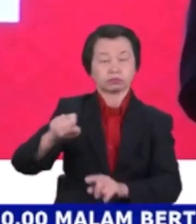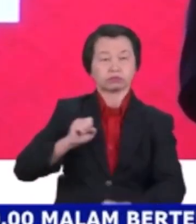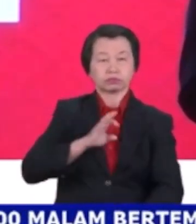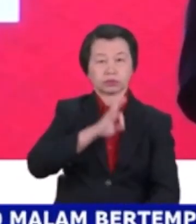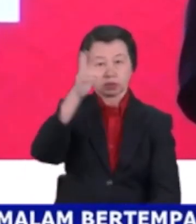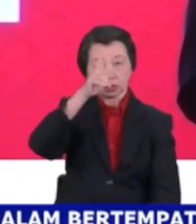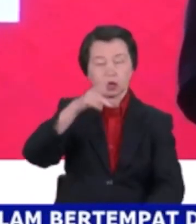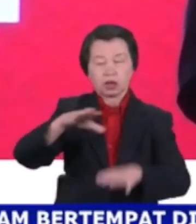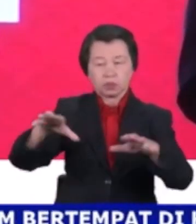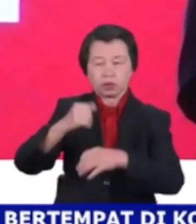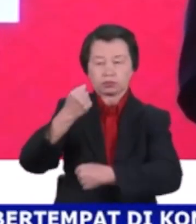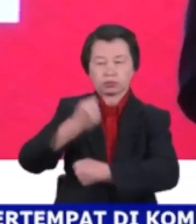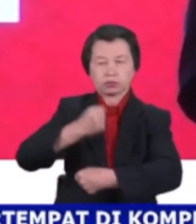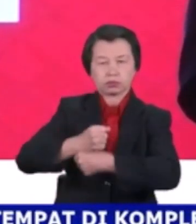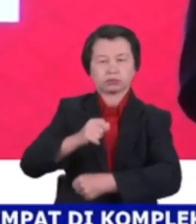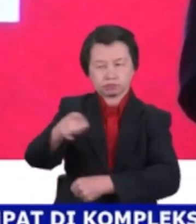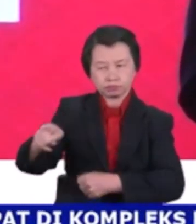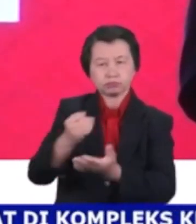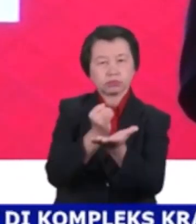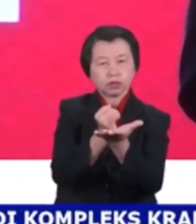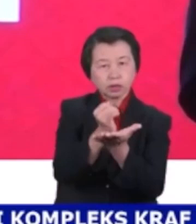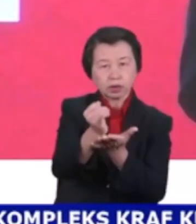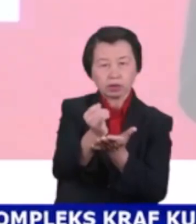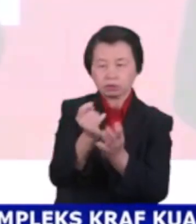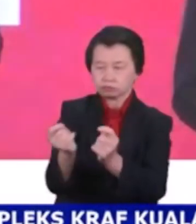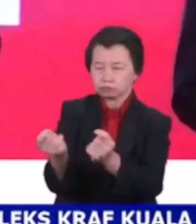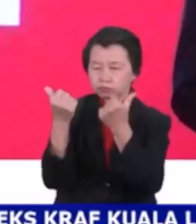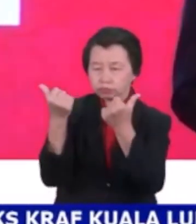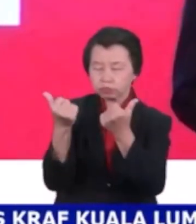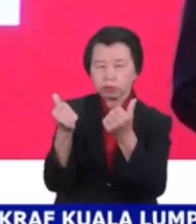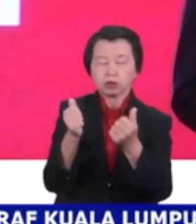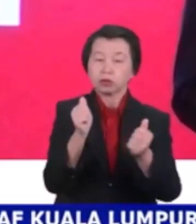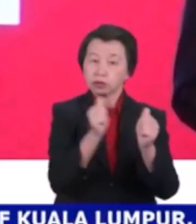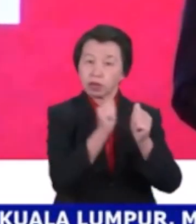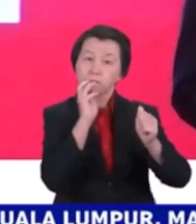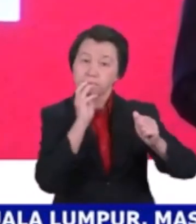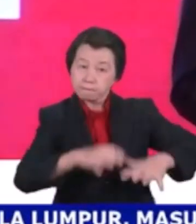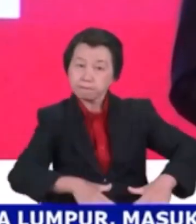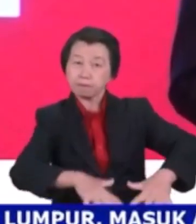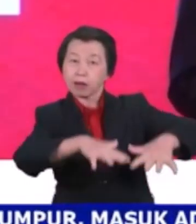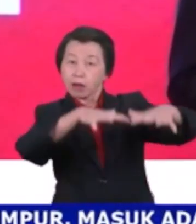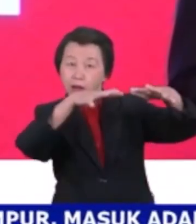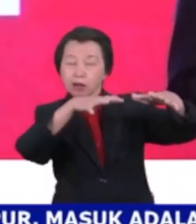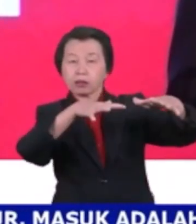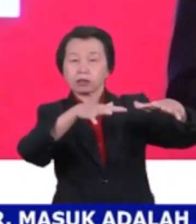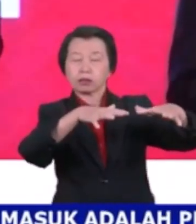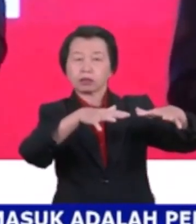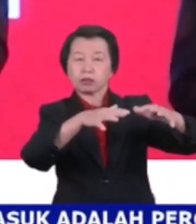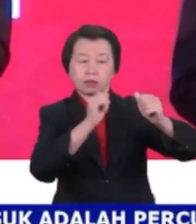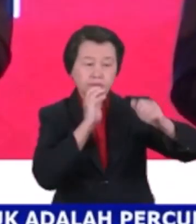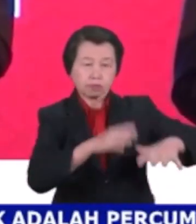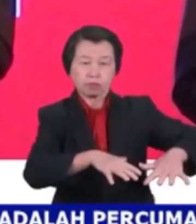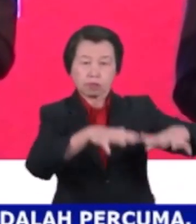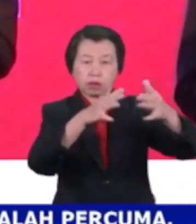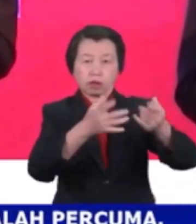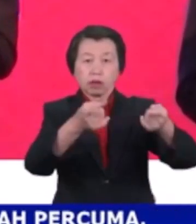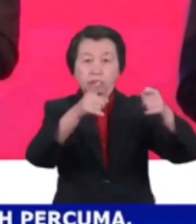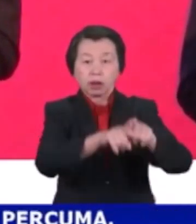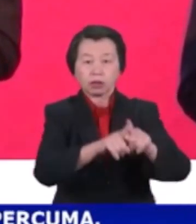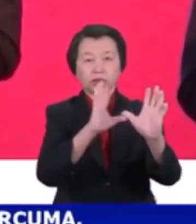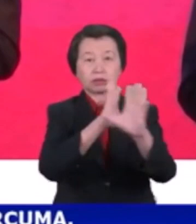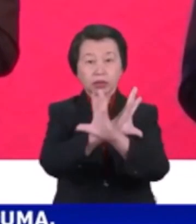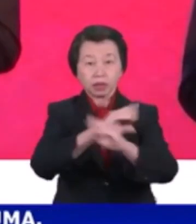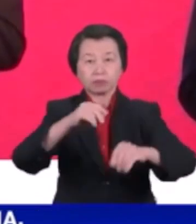melaksanakan tugas dengan ikhlas dan pantas film banjir ini akan katanya ke melanda